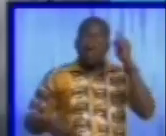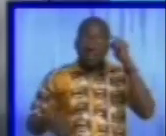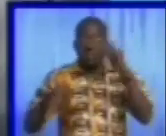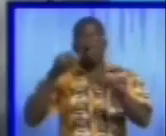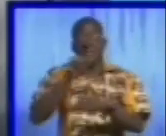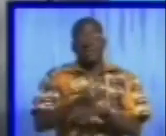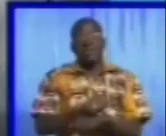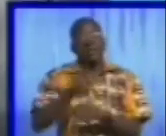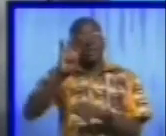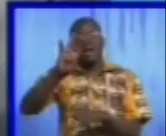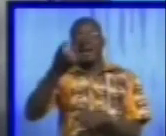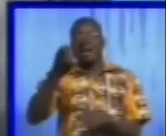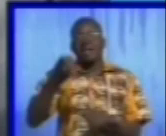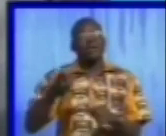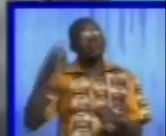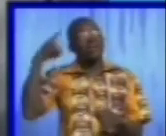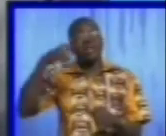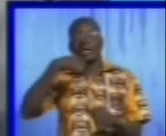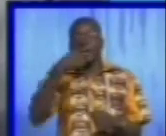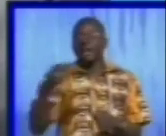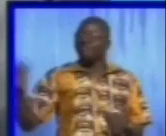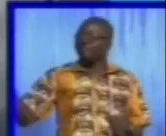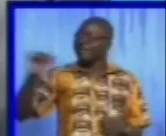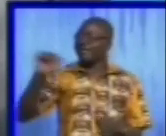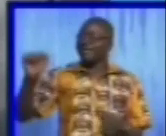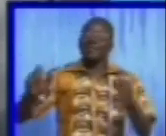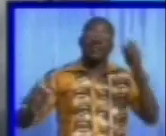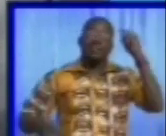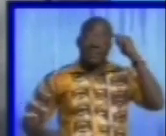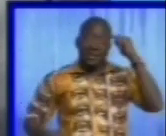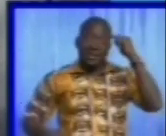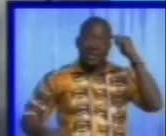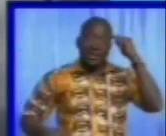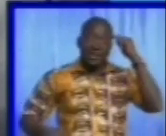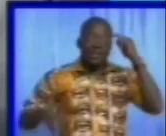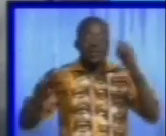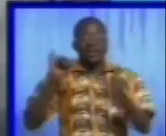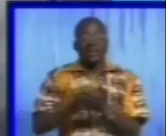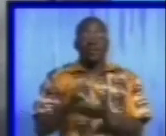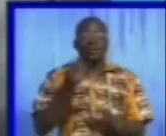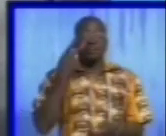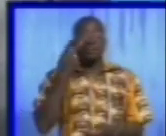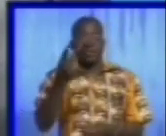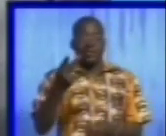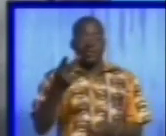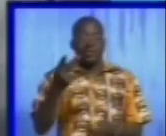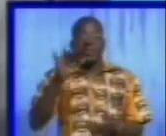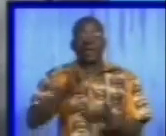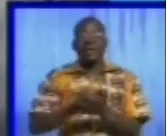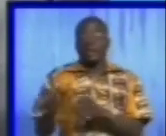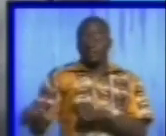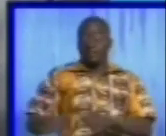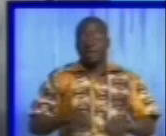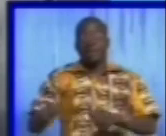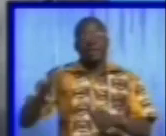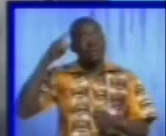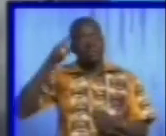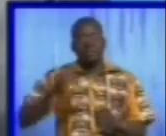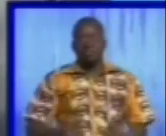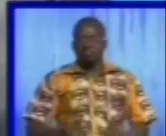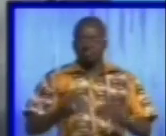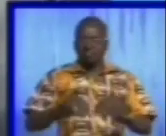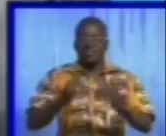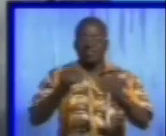moment la 4e branche qui concerne l'assurance maladie. C'est une de nos ambitions. Mais il s'agit aussi de l'étendre progressivement